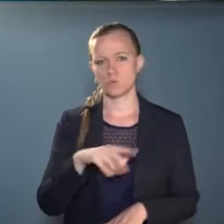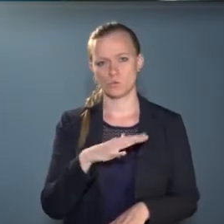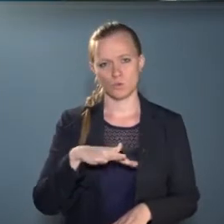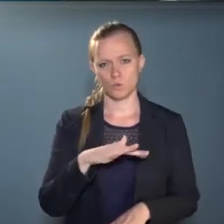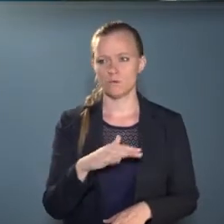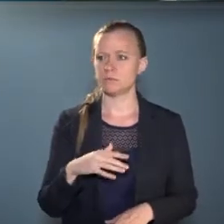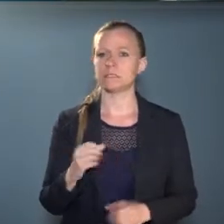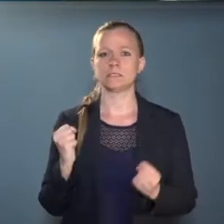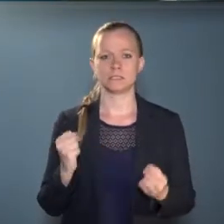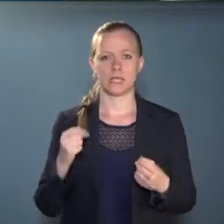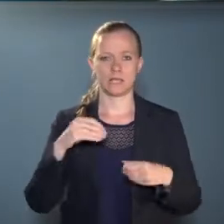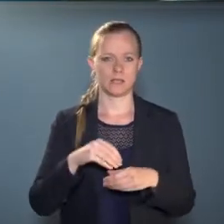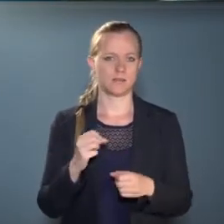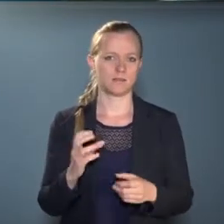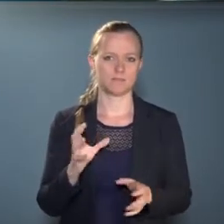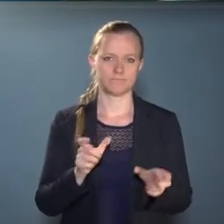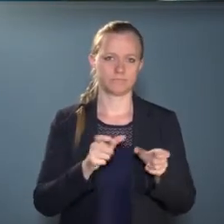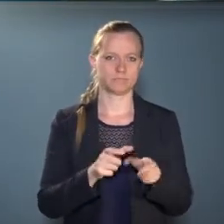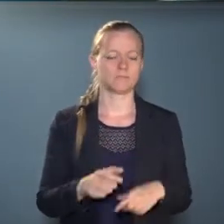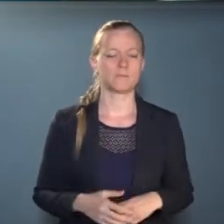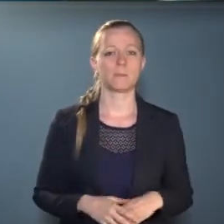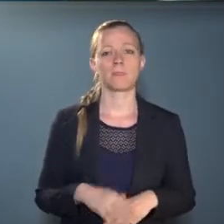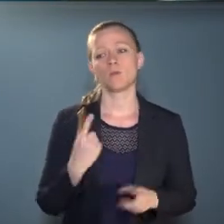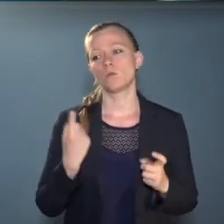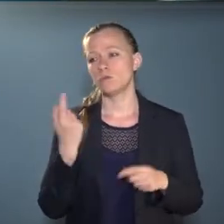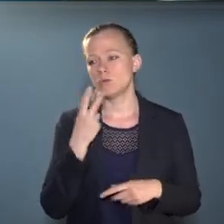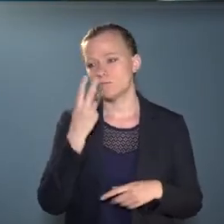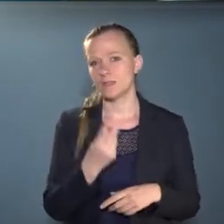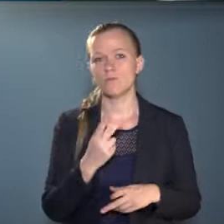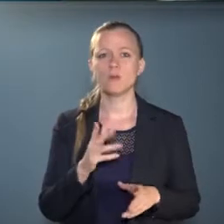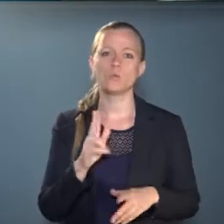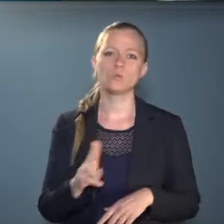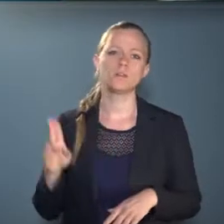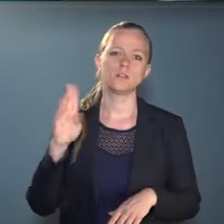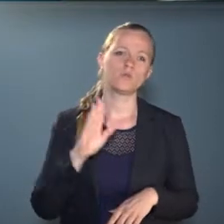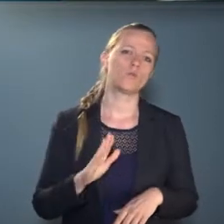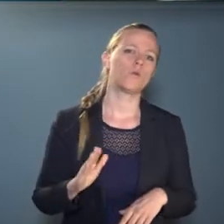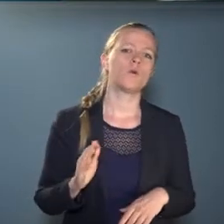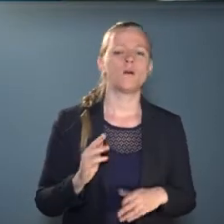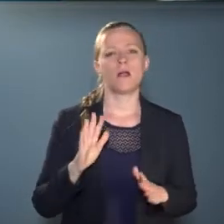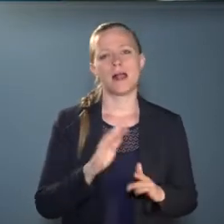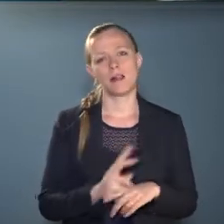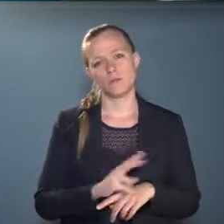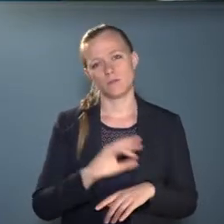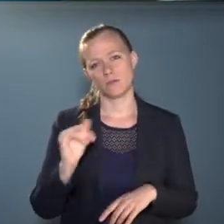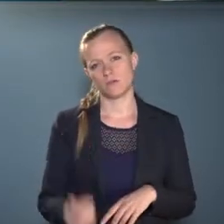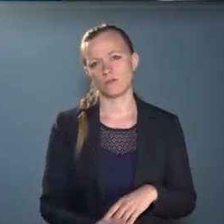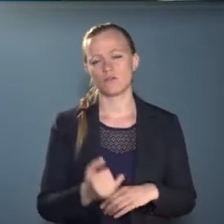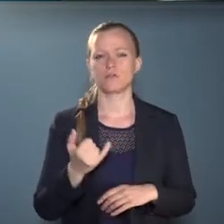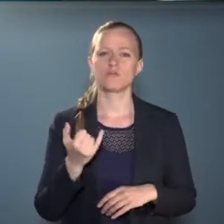ezt nagyon nehéz megtenni. Mi úgy gondoljuk, hogy figyelemmel a különböző uniós ellenőrzésekre is, és a